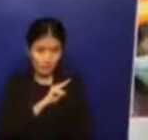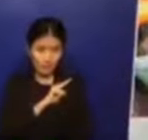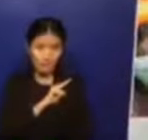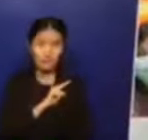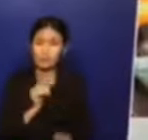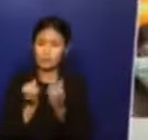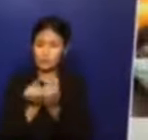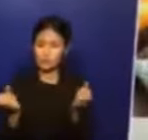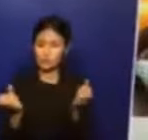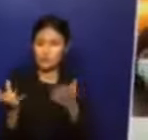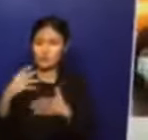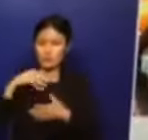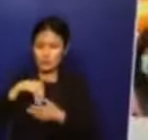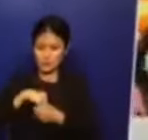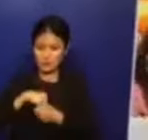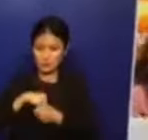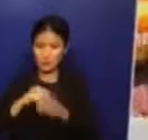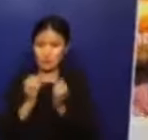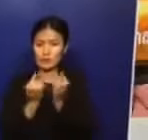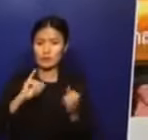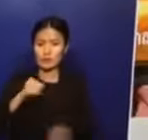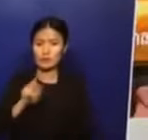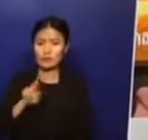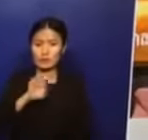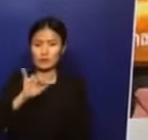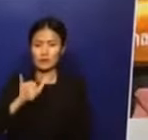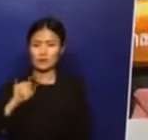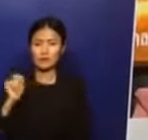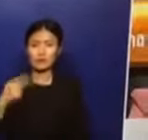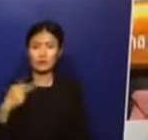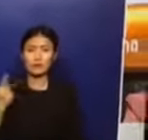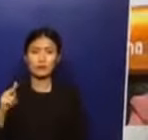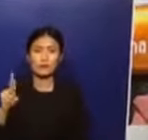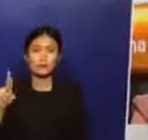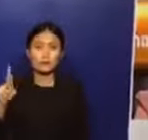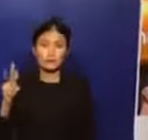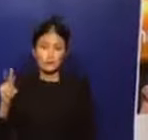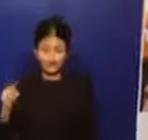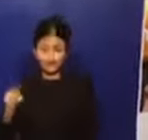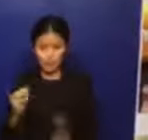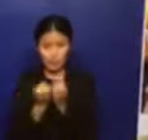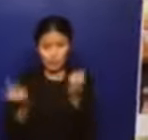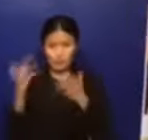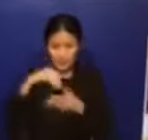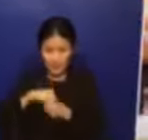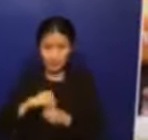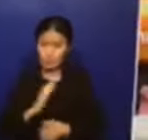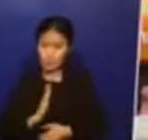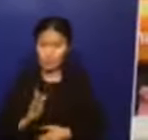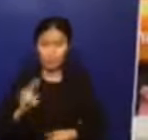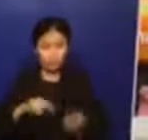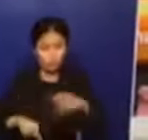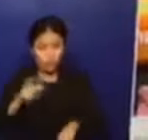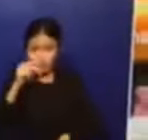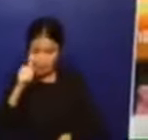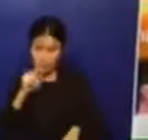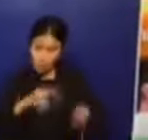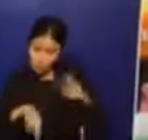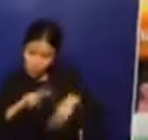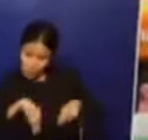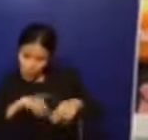ธรรมมีคุณธรรมนะคะเป็นที่ประจักษ์ค่ะจะต้องโปร่งใสตรวจสอบได้และตรวจสอบง่ายนะ